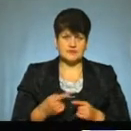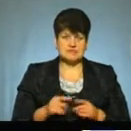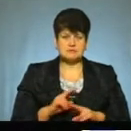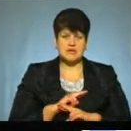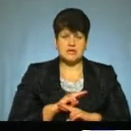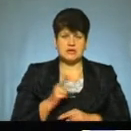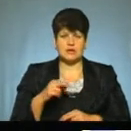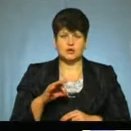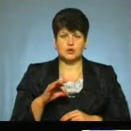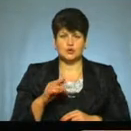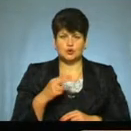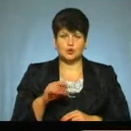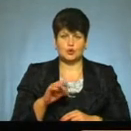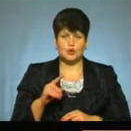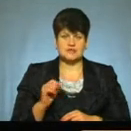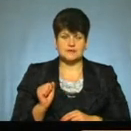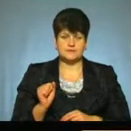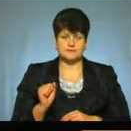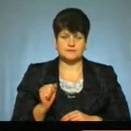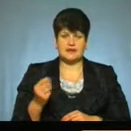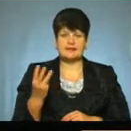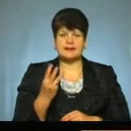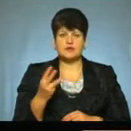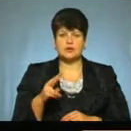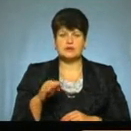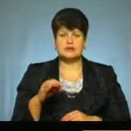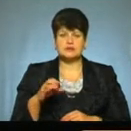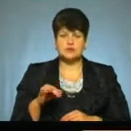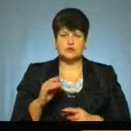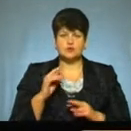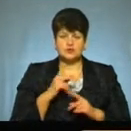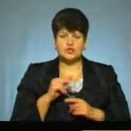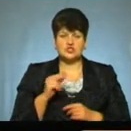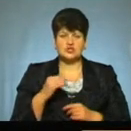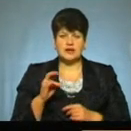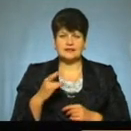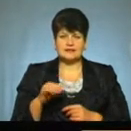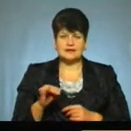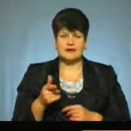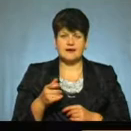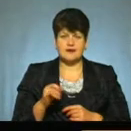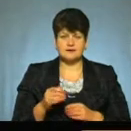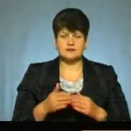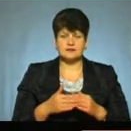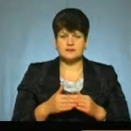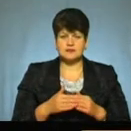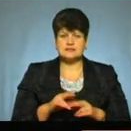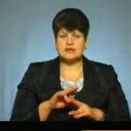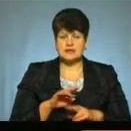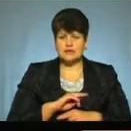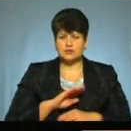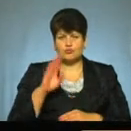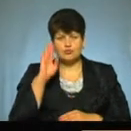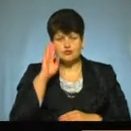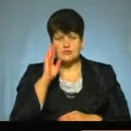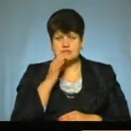смертельна доза. Чадного газу. 3 листопада через отруєння чадним газом у Новгородському поблизу Турецька загинув чоловік. Про це повідомили